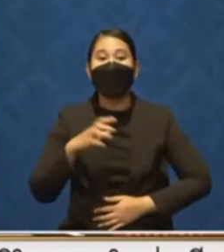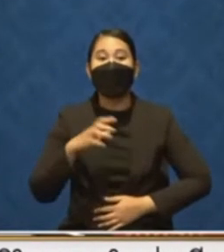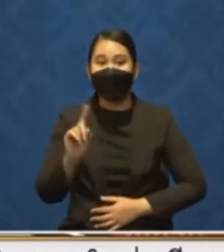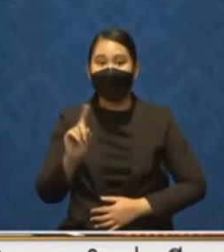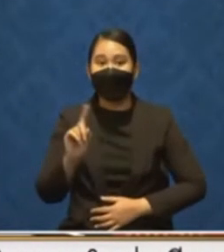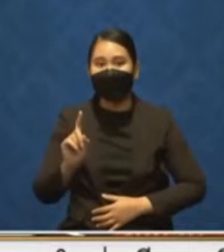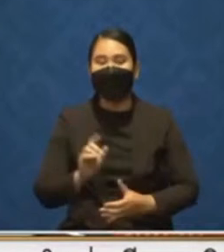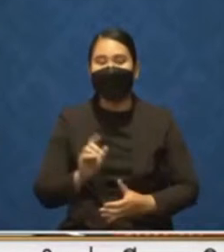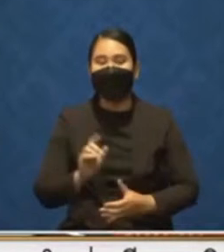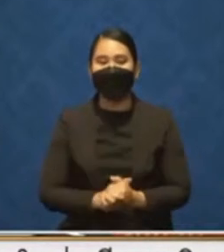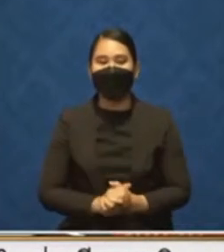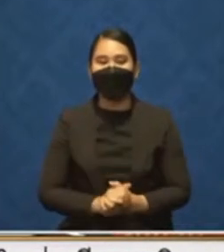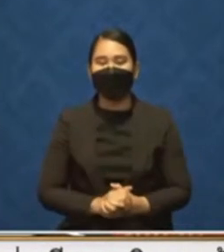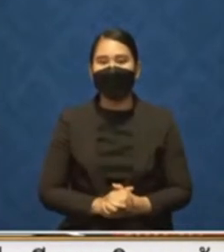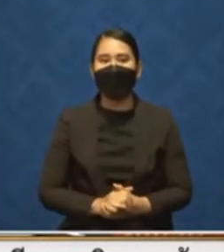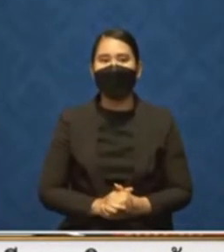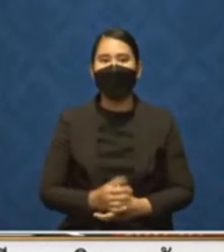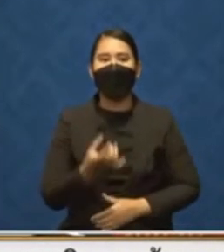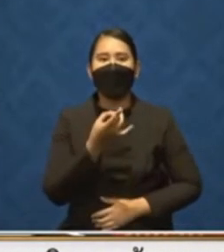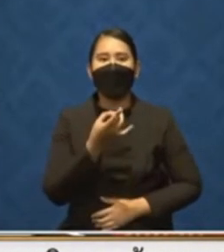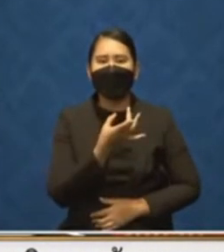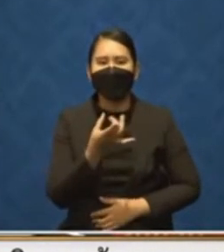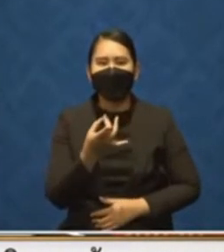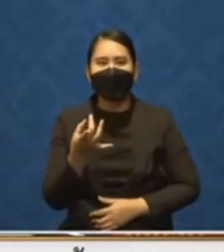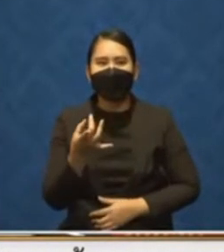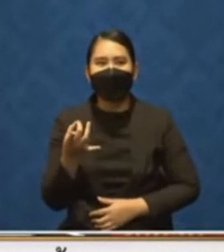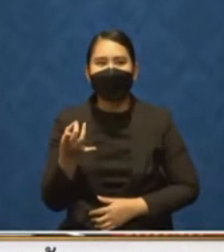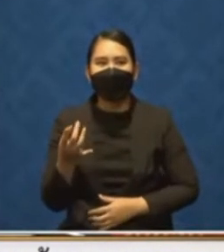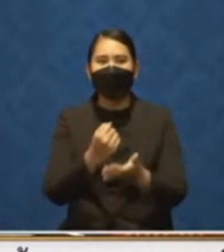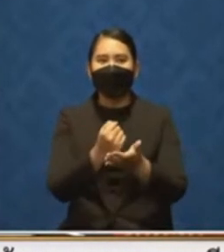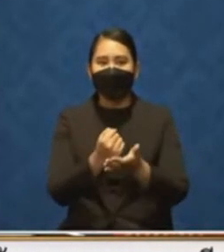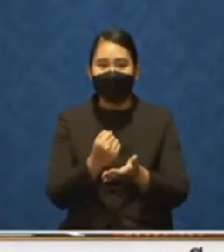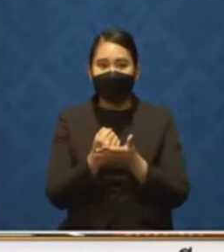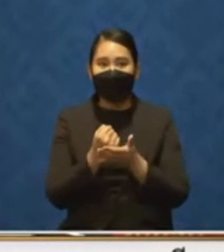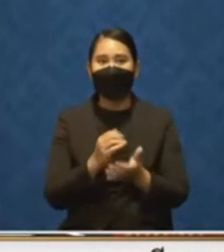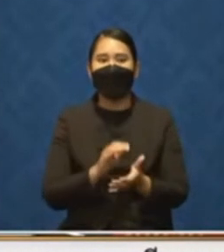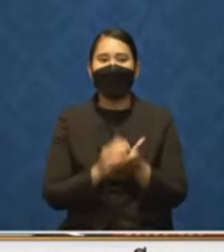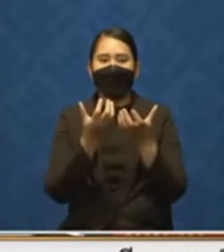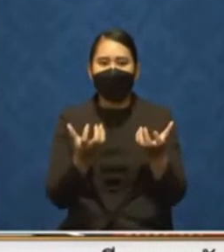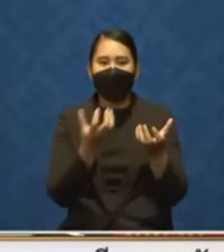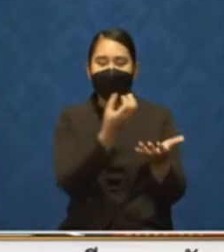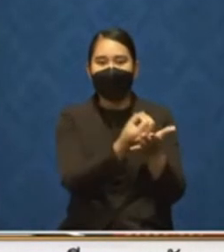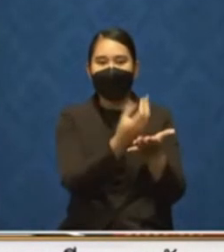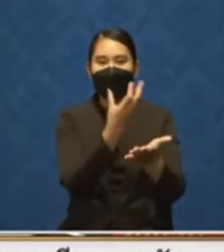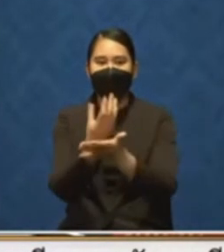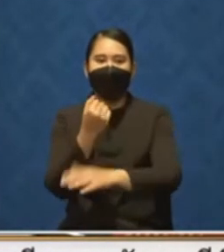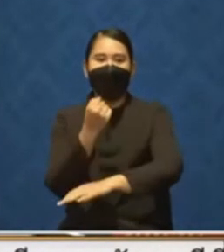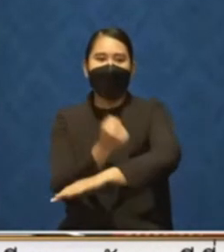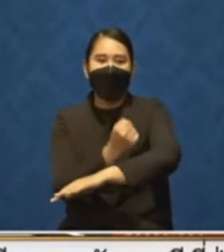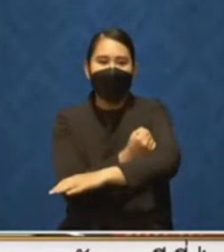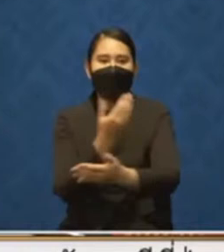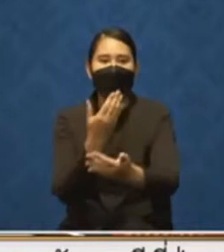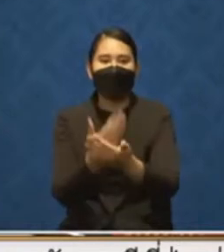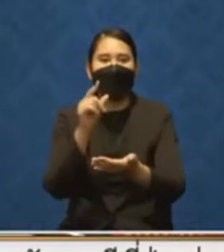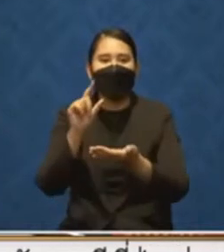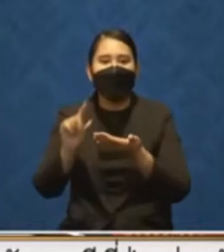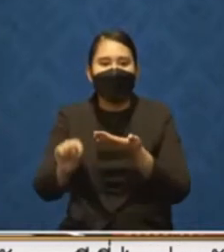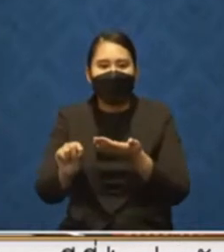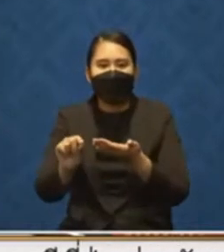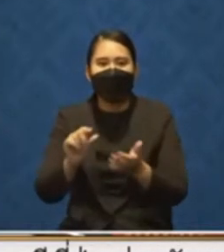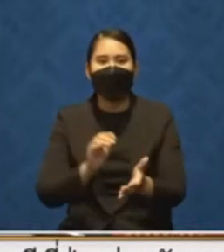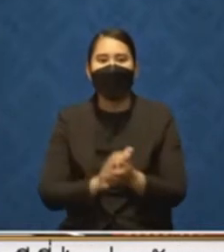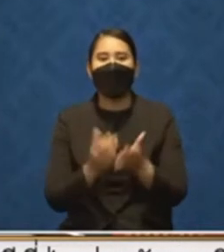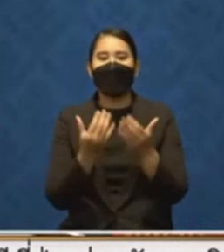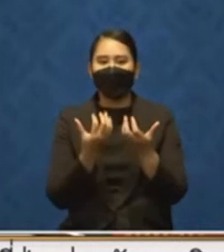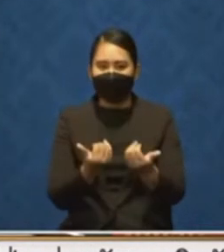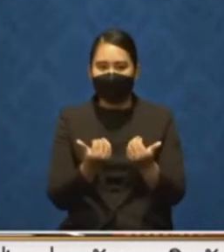ก็คืออะไรคือทางออกกับของแพงค่าแรงคืออะไรคือทางออกของสถานการณ์ข้าว